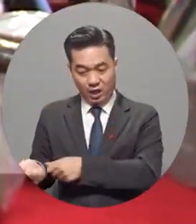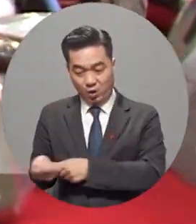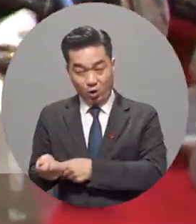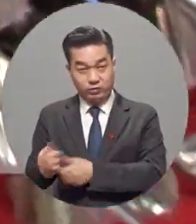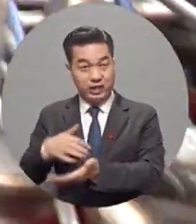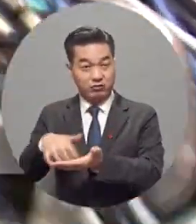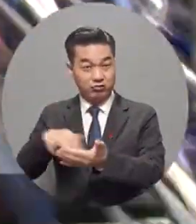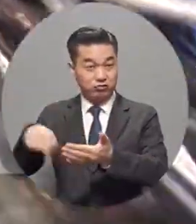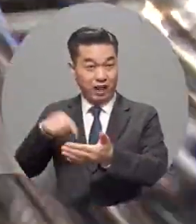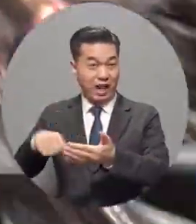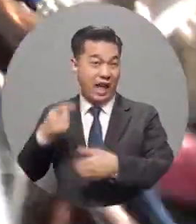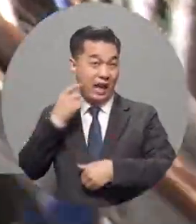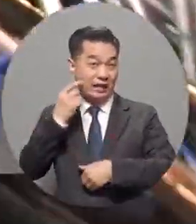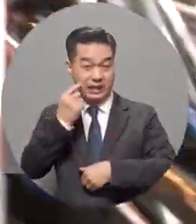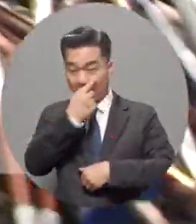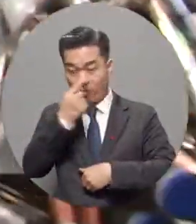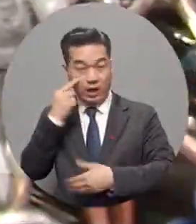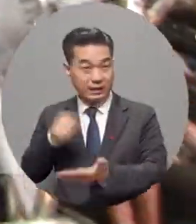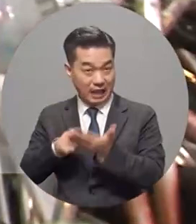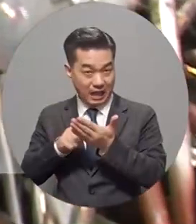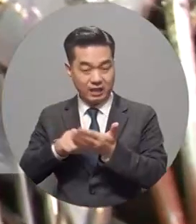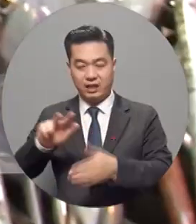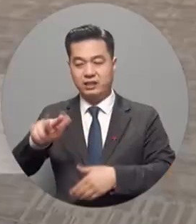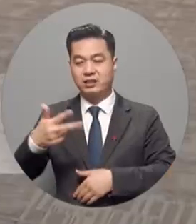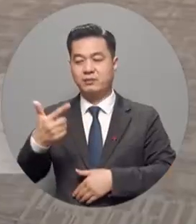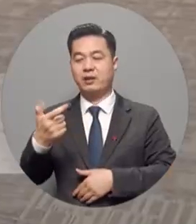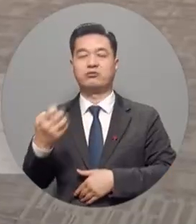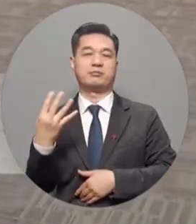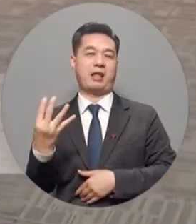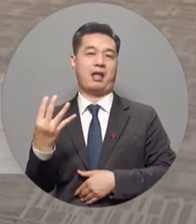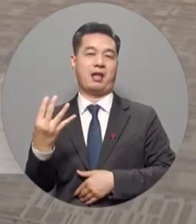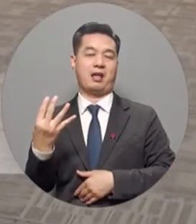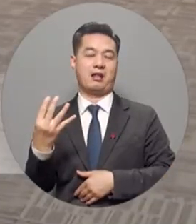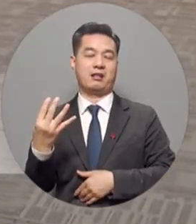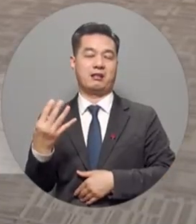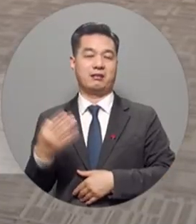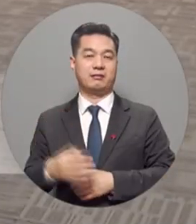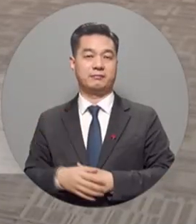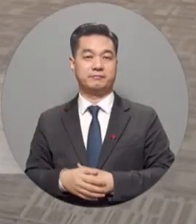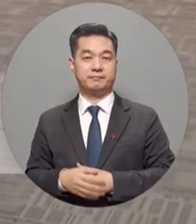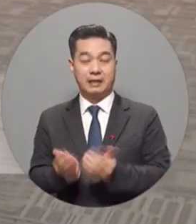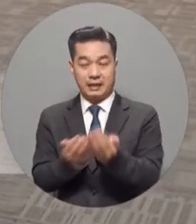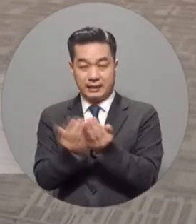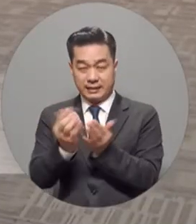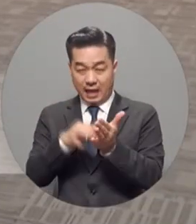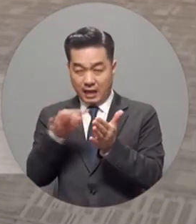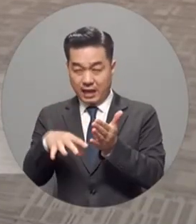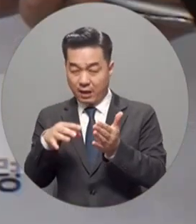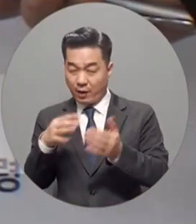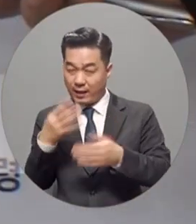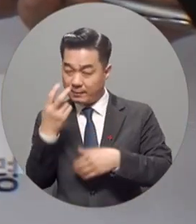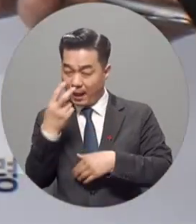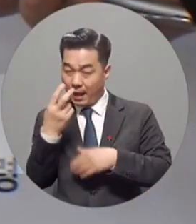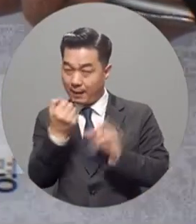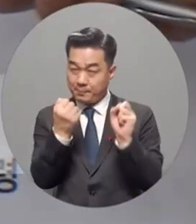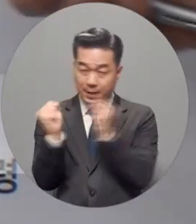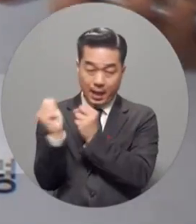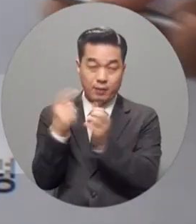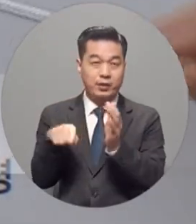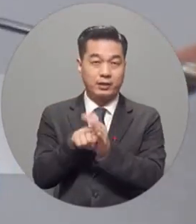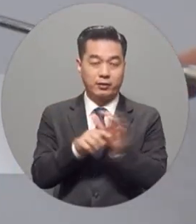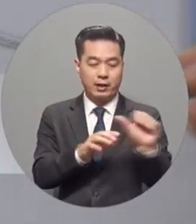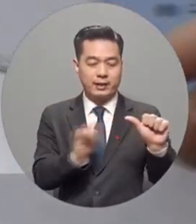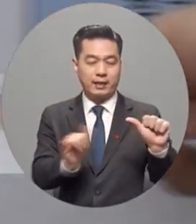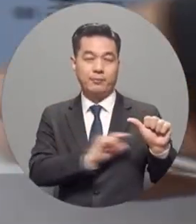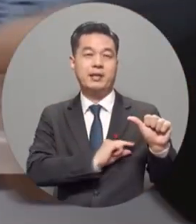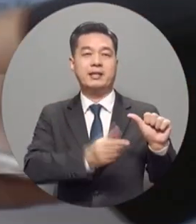가운데 가짜가 확인된 것만 700 예수 넷 세트 세관 감시를 피하려 가족과 지인 등 다섯 명의 명의까지 빌려 3억